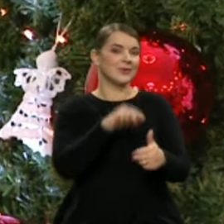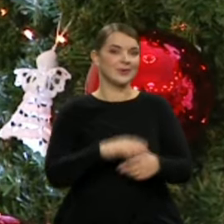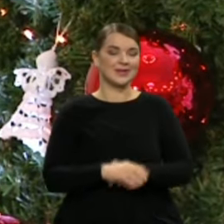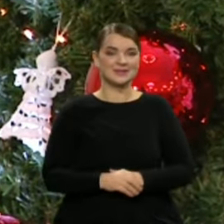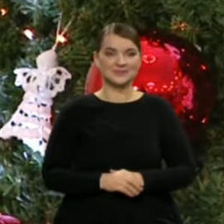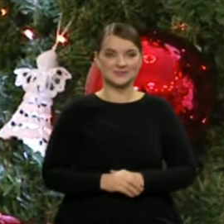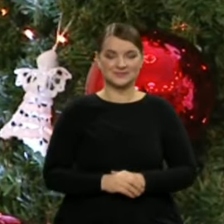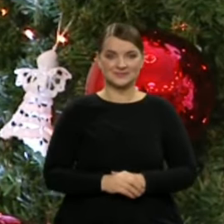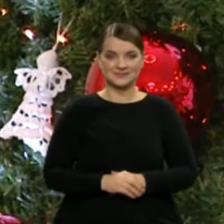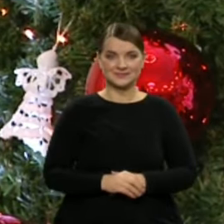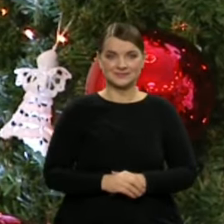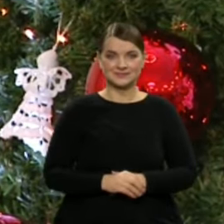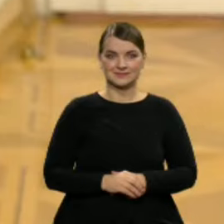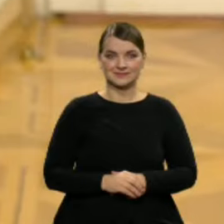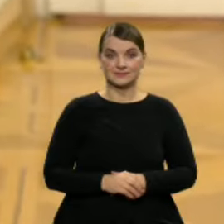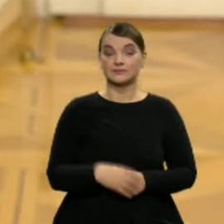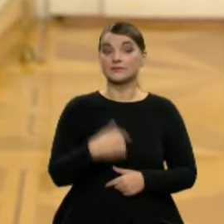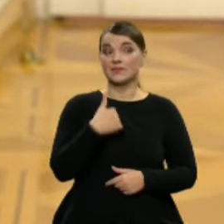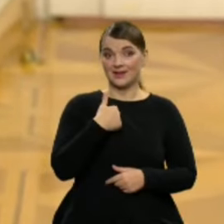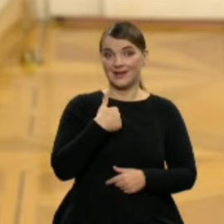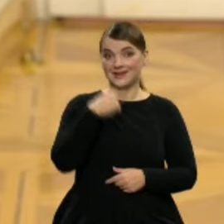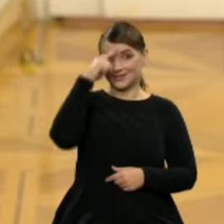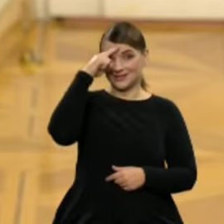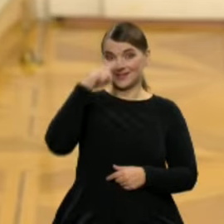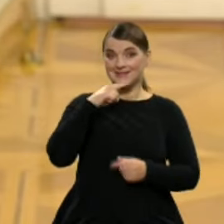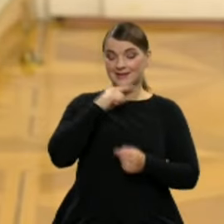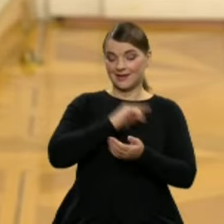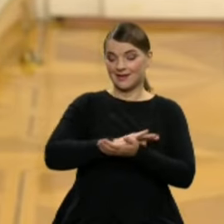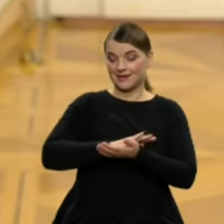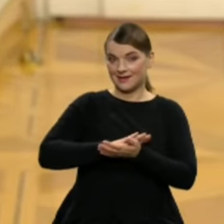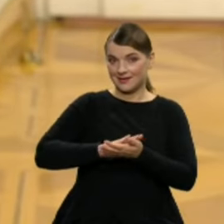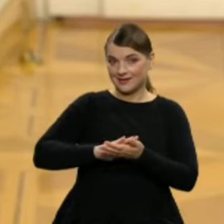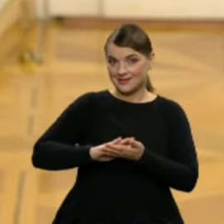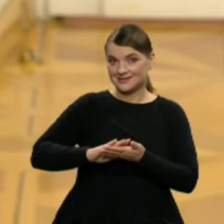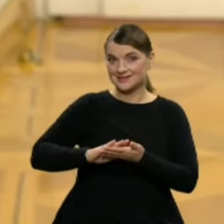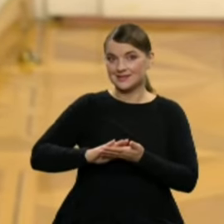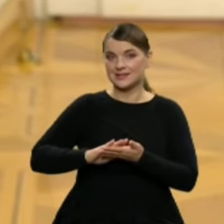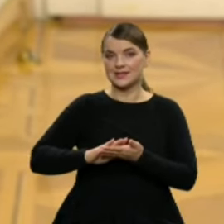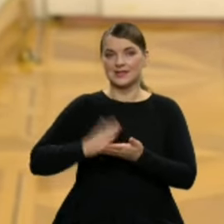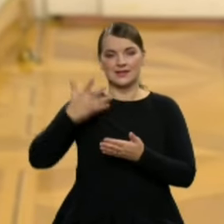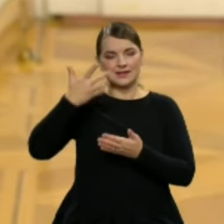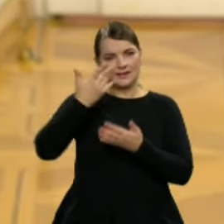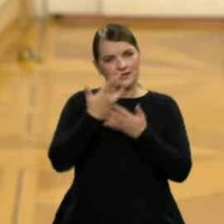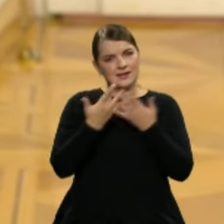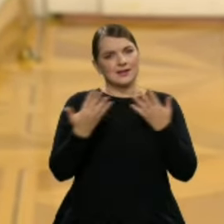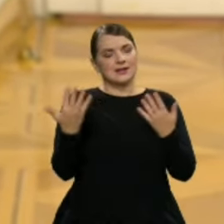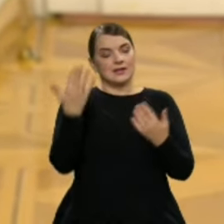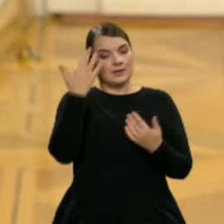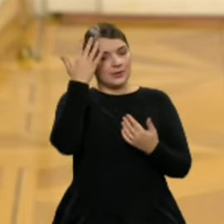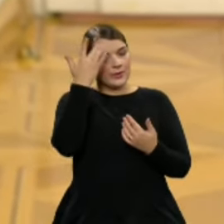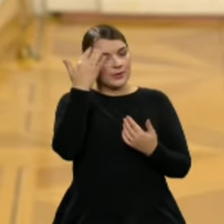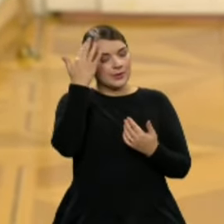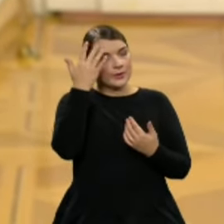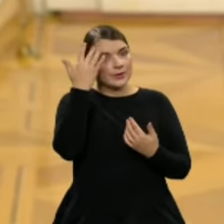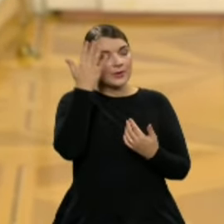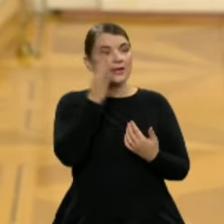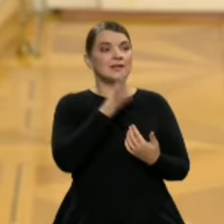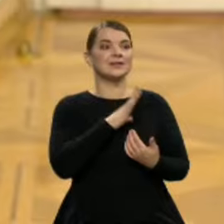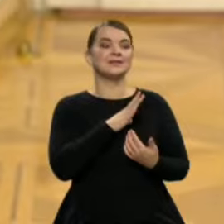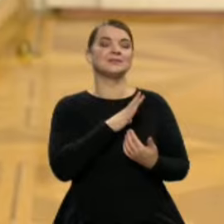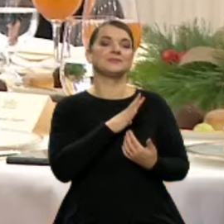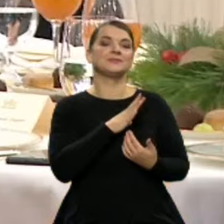Ir laikas, kuomet aš kaip tėvas turėjau viską pergalvoti ir